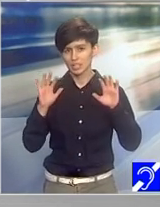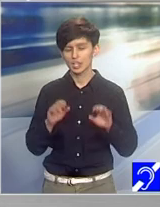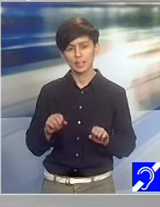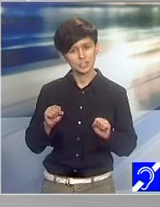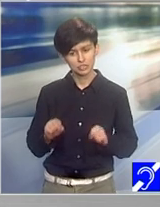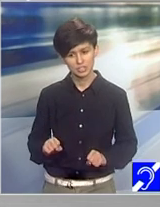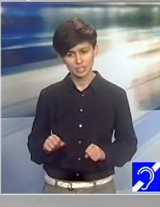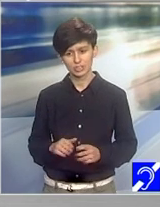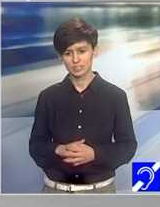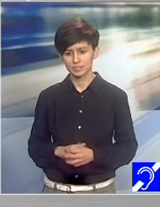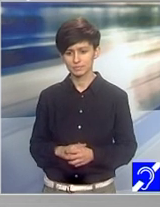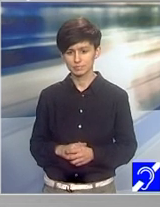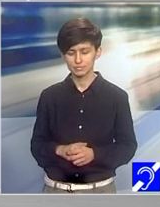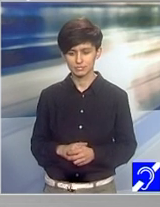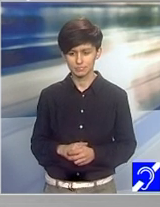serioase.